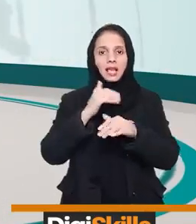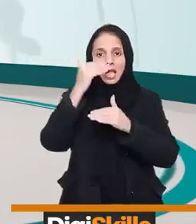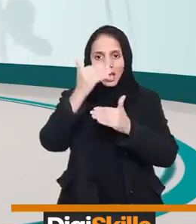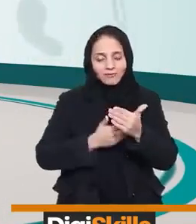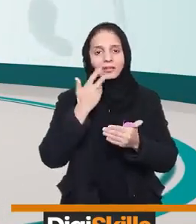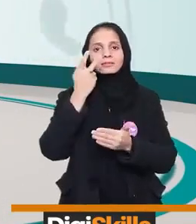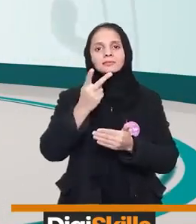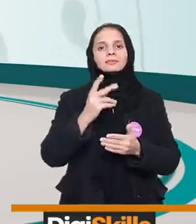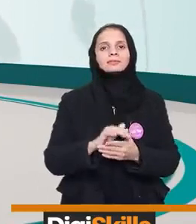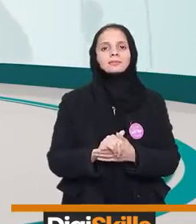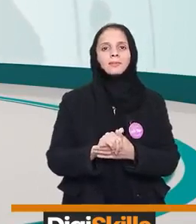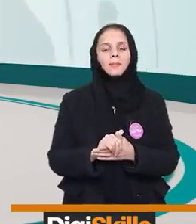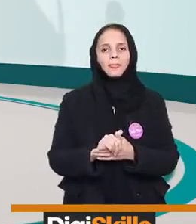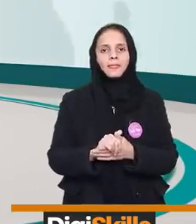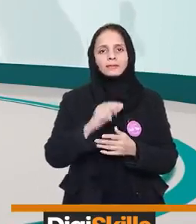لیٹسٹ